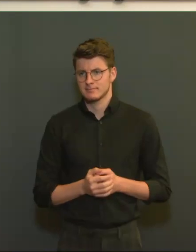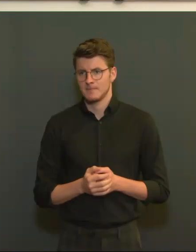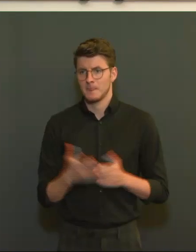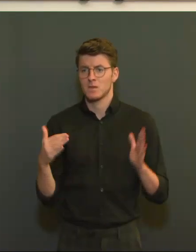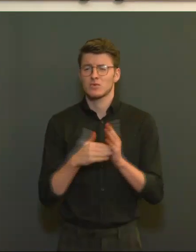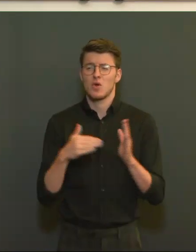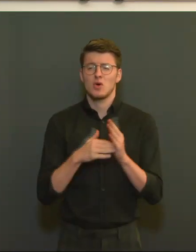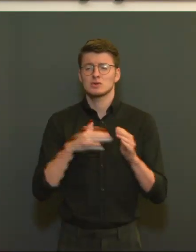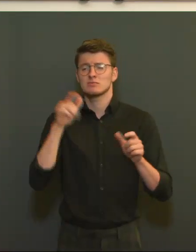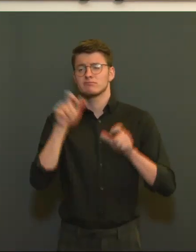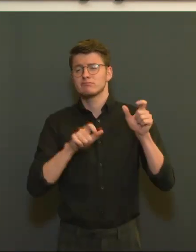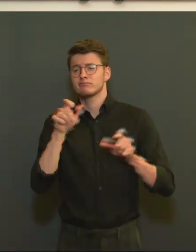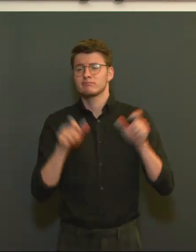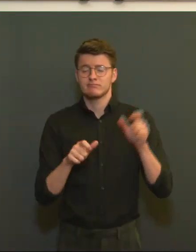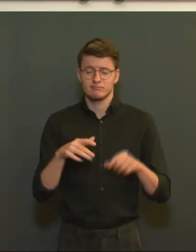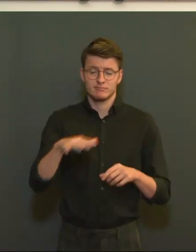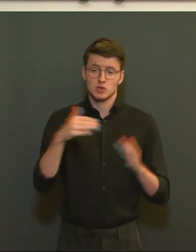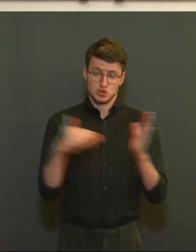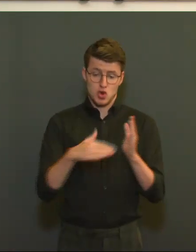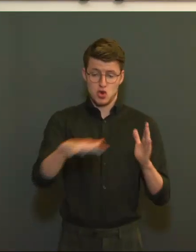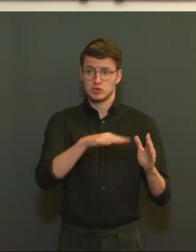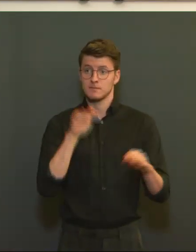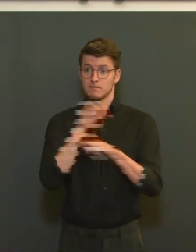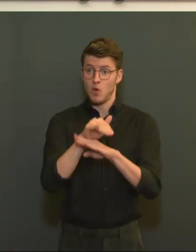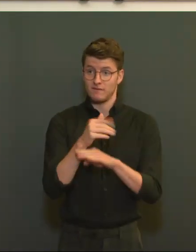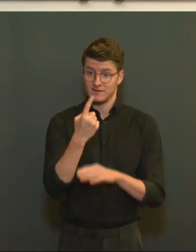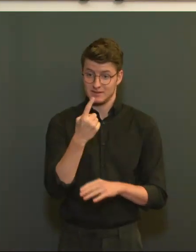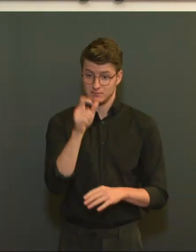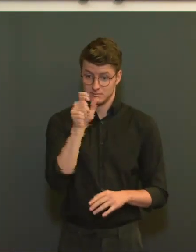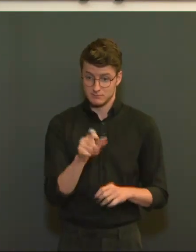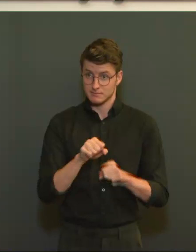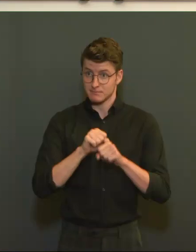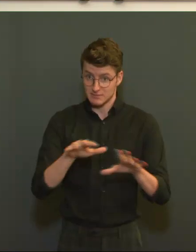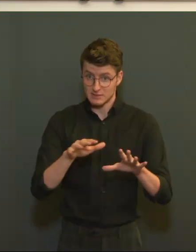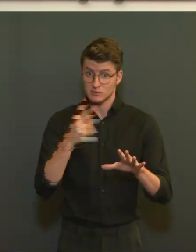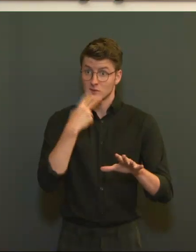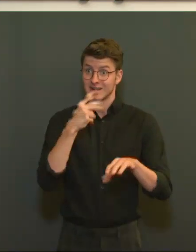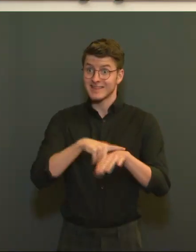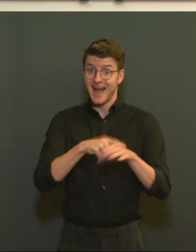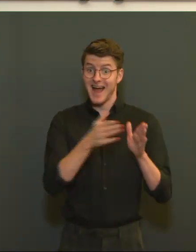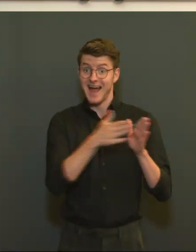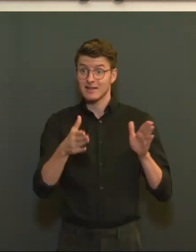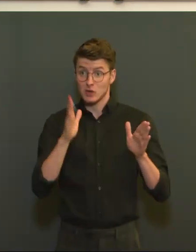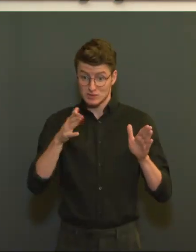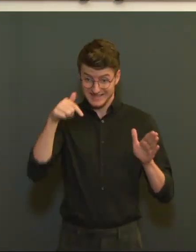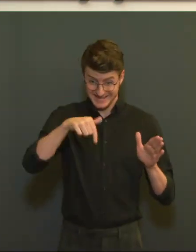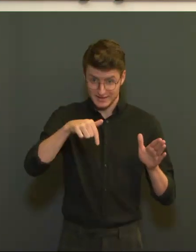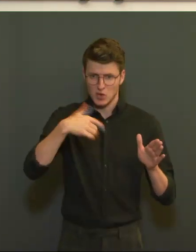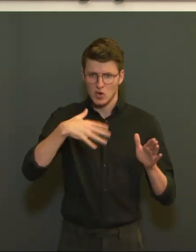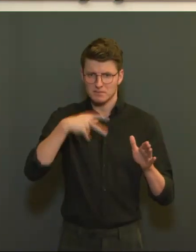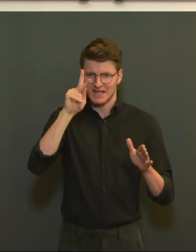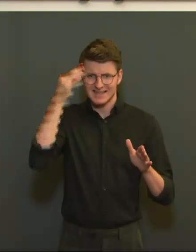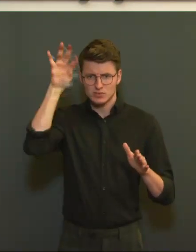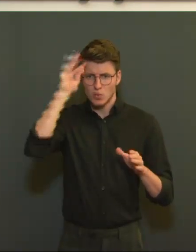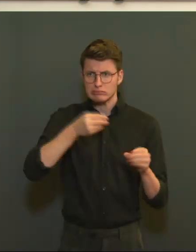1000 personen besmet is in de voorbije 14 dagen, beschouwen we dit als een verhoogd risico. Het is belangrijk